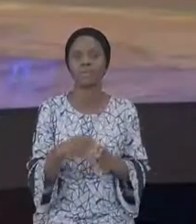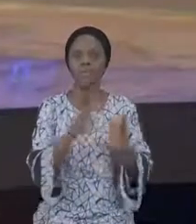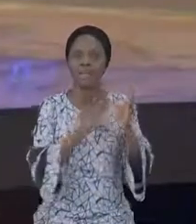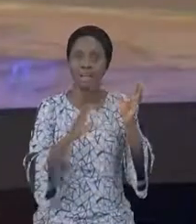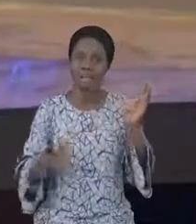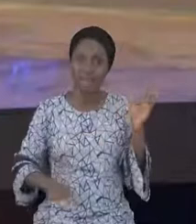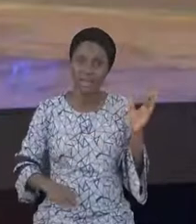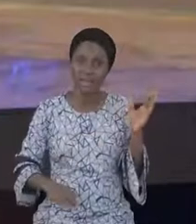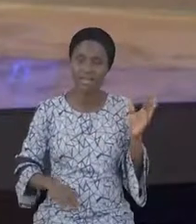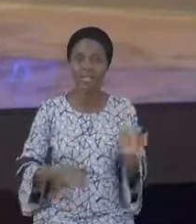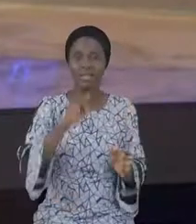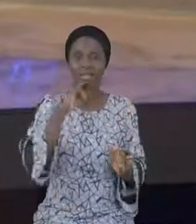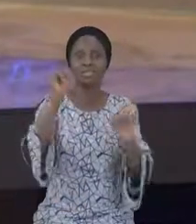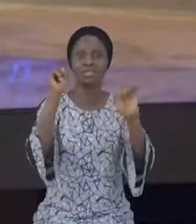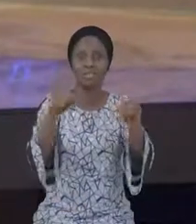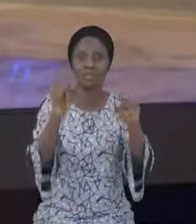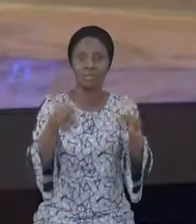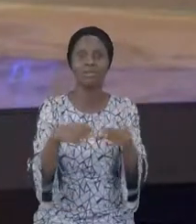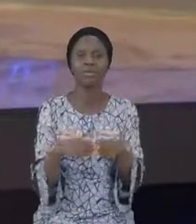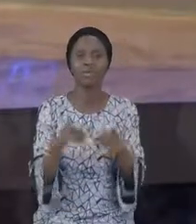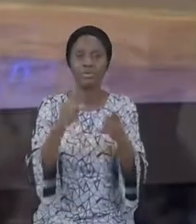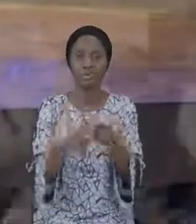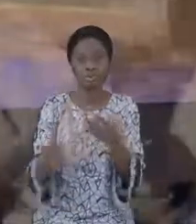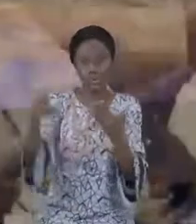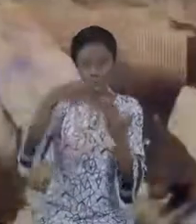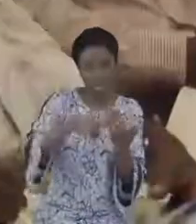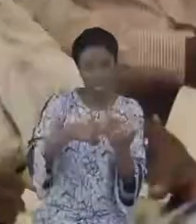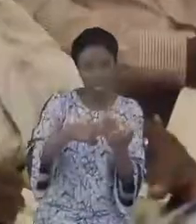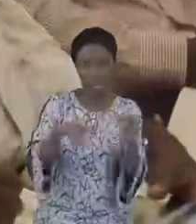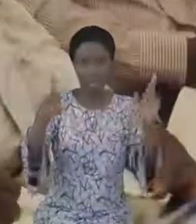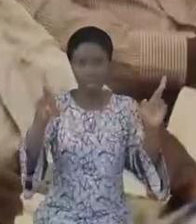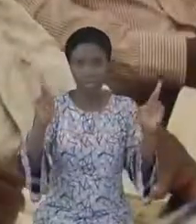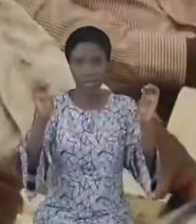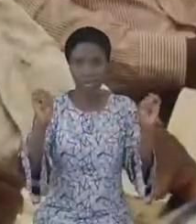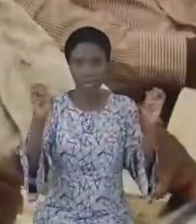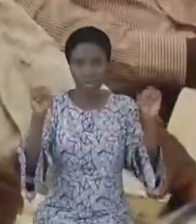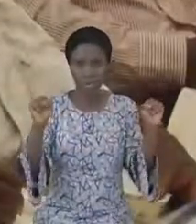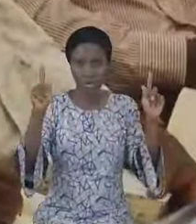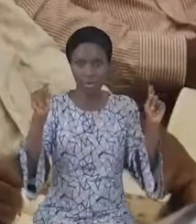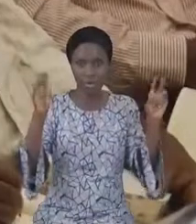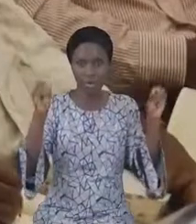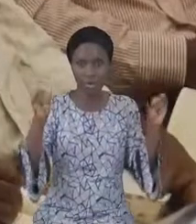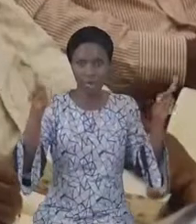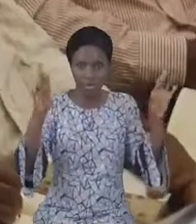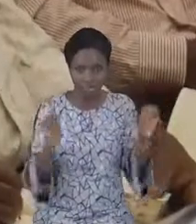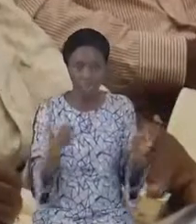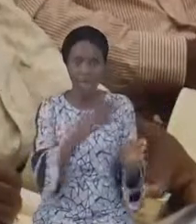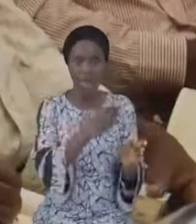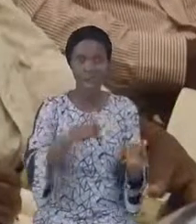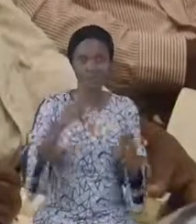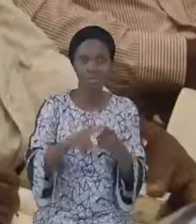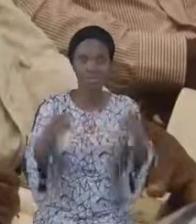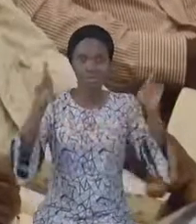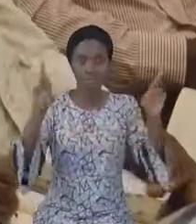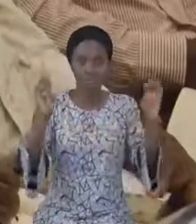Christ est en mesure de restaurer, de réparer ce